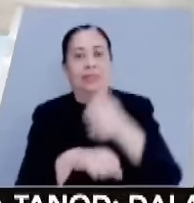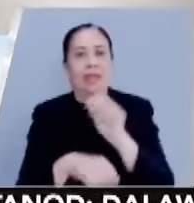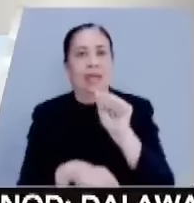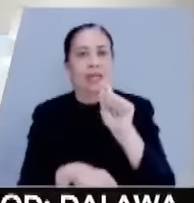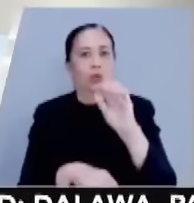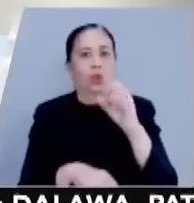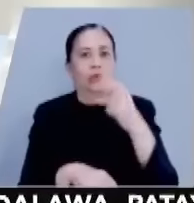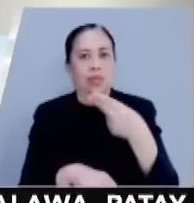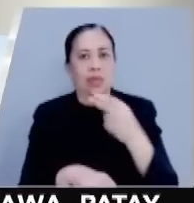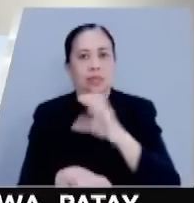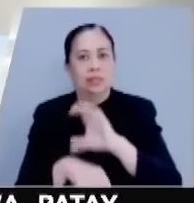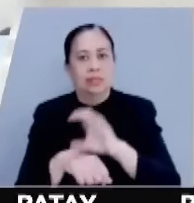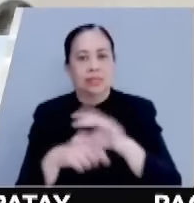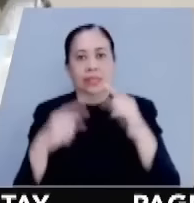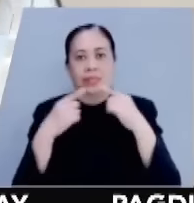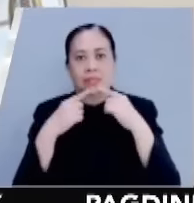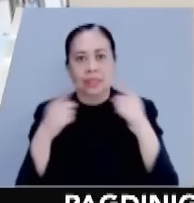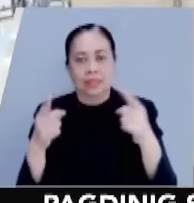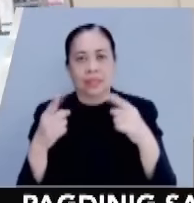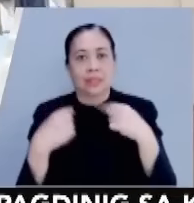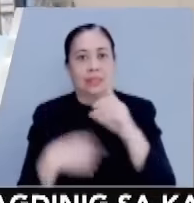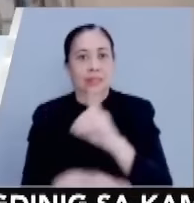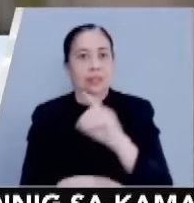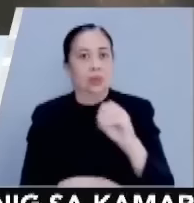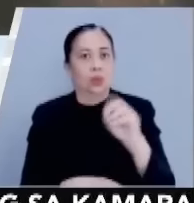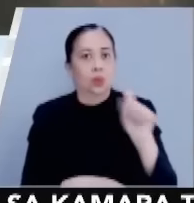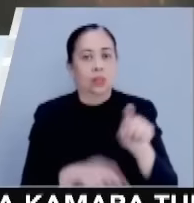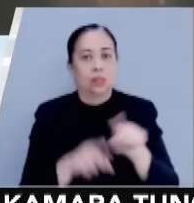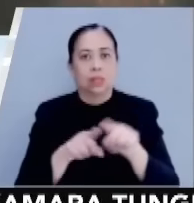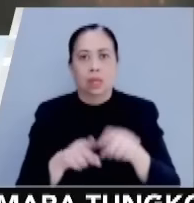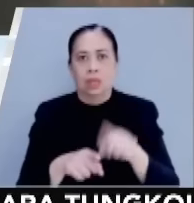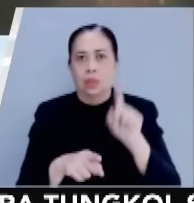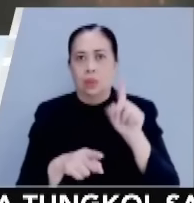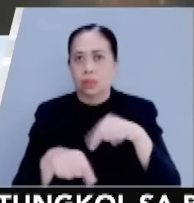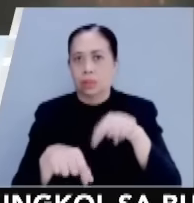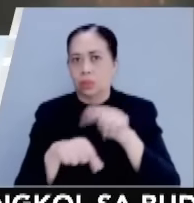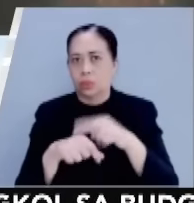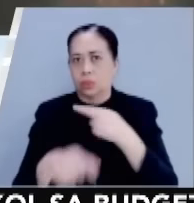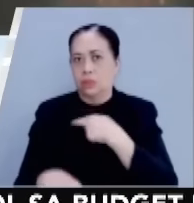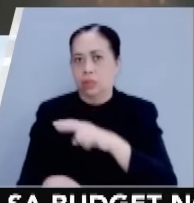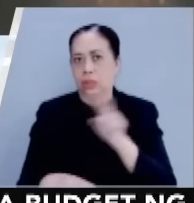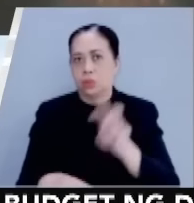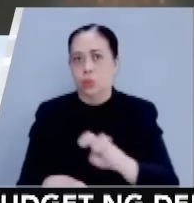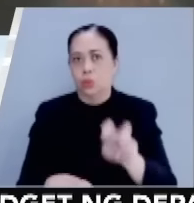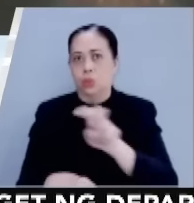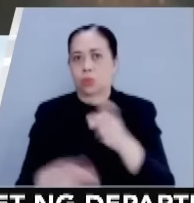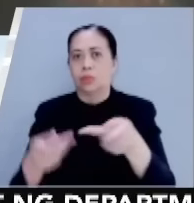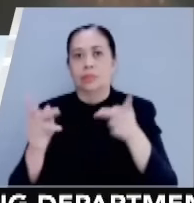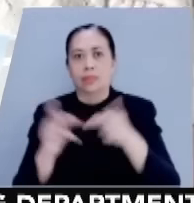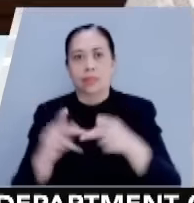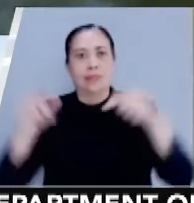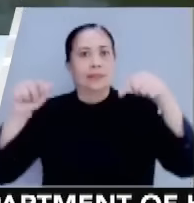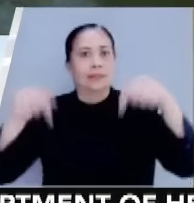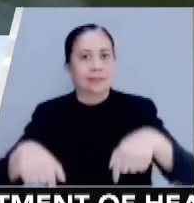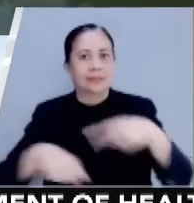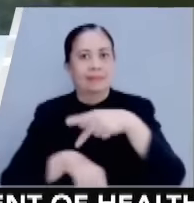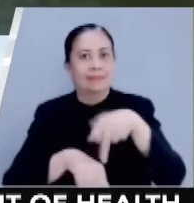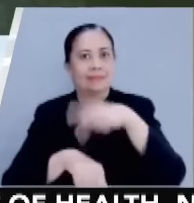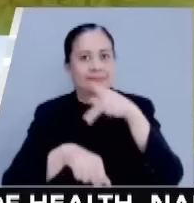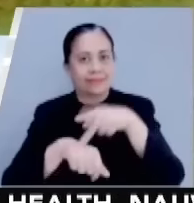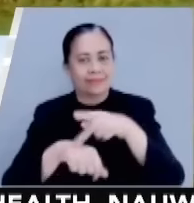ay idineclare ng Department of Tourism bilang isa sa National Religious Tourist Destinations dito sa ating bansa. Kilala